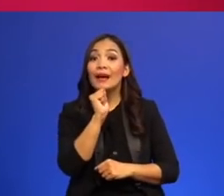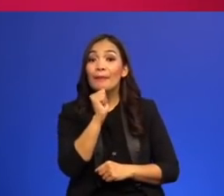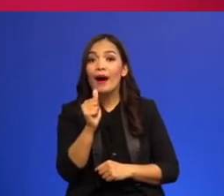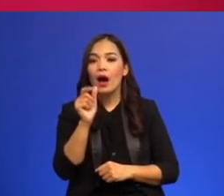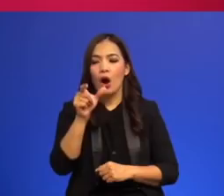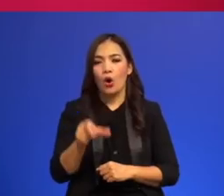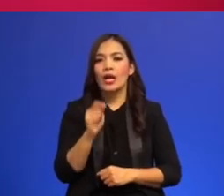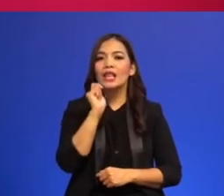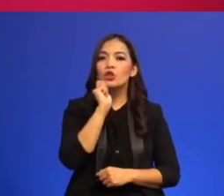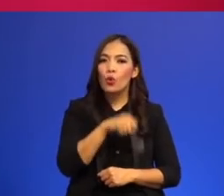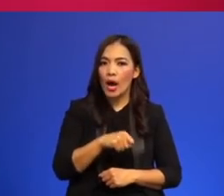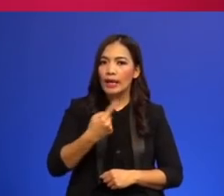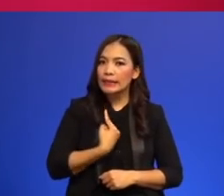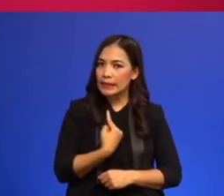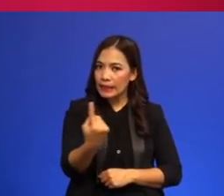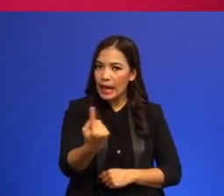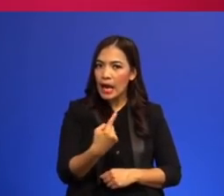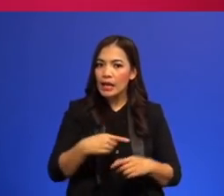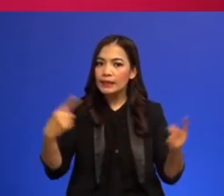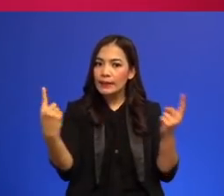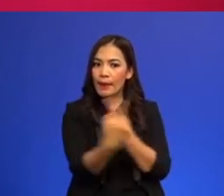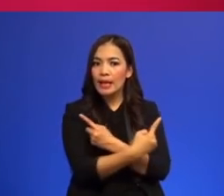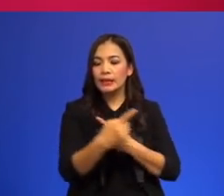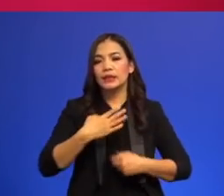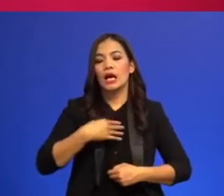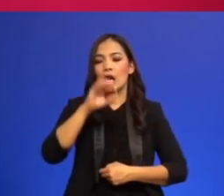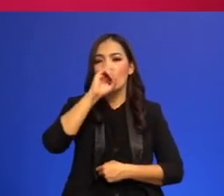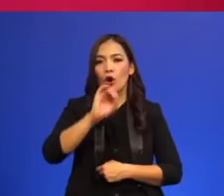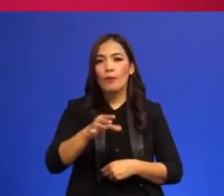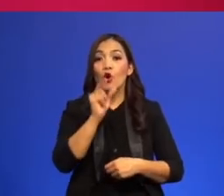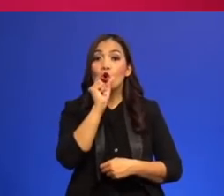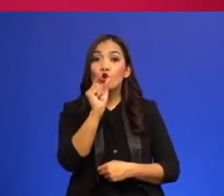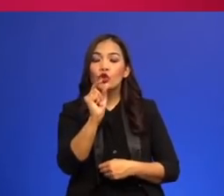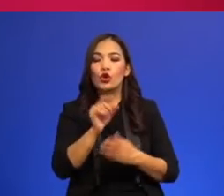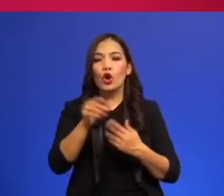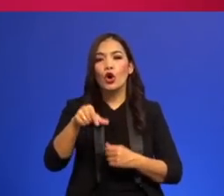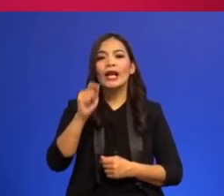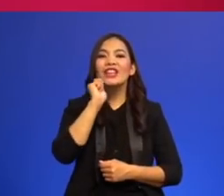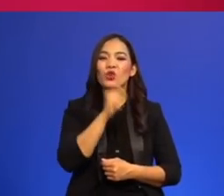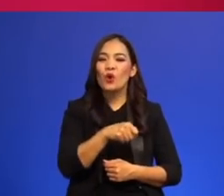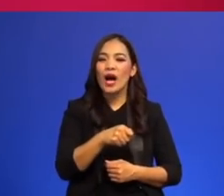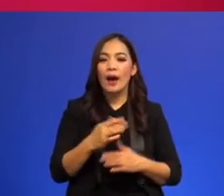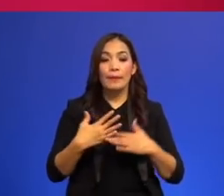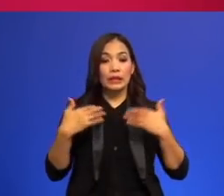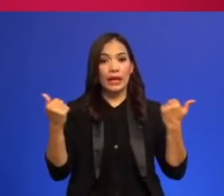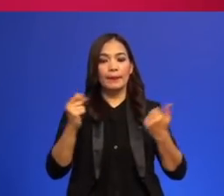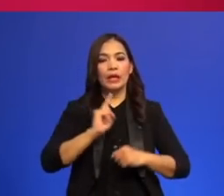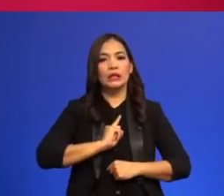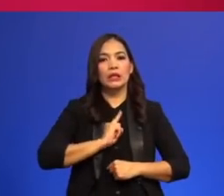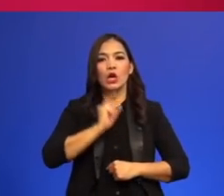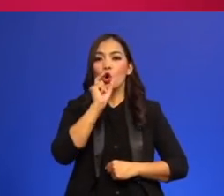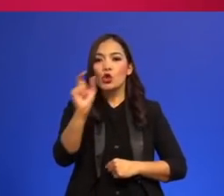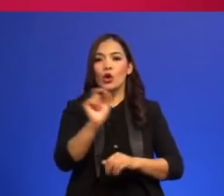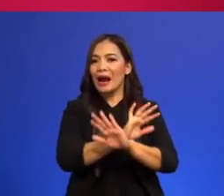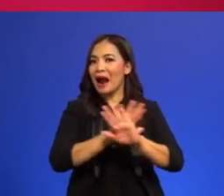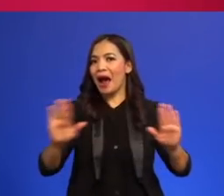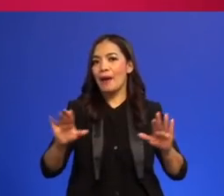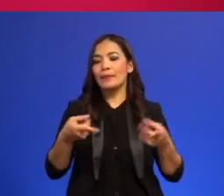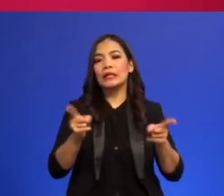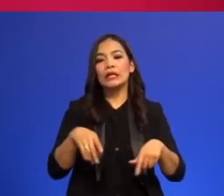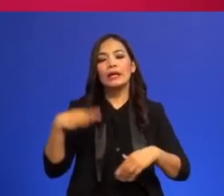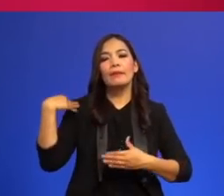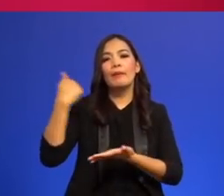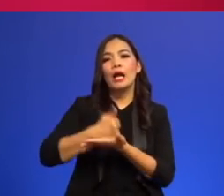kita. Nanti sebaliknya saya akan bicara untuk orang tua, kita mempersiapkan diri untuk tidak jadi beban